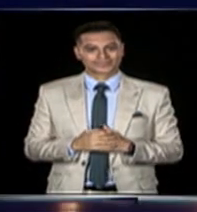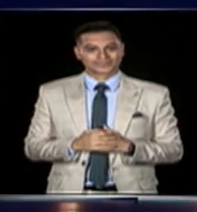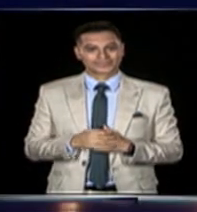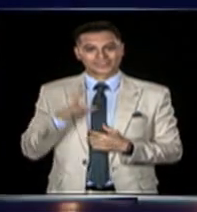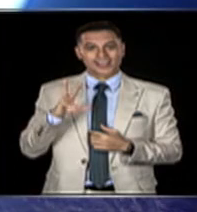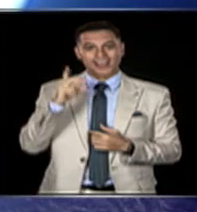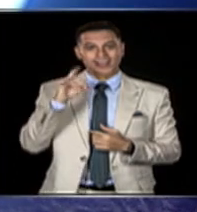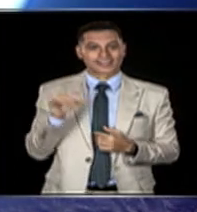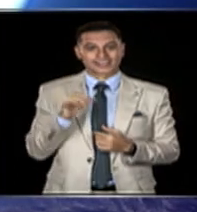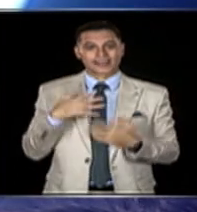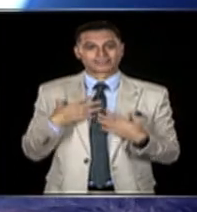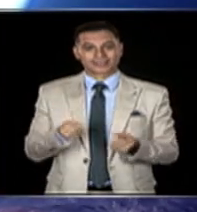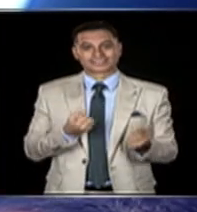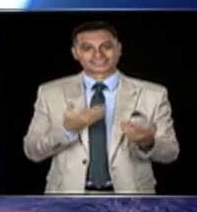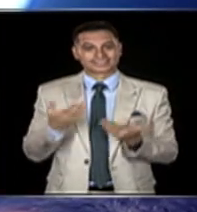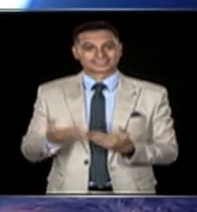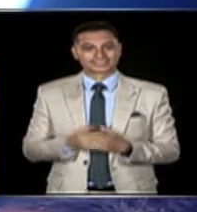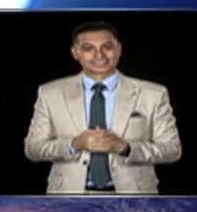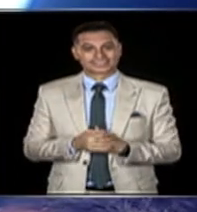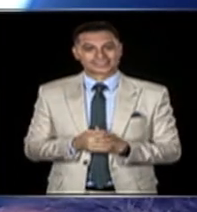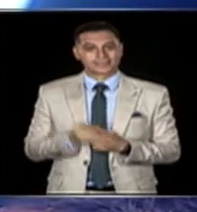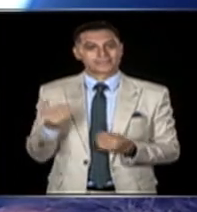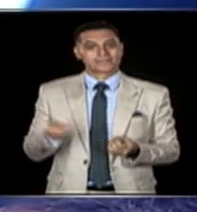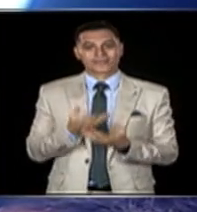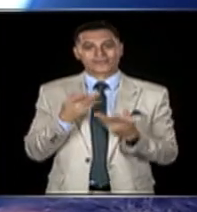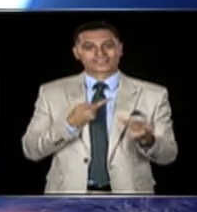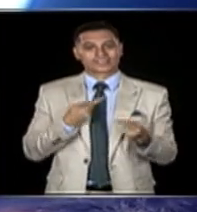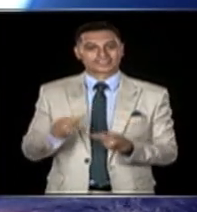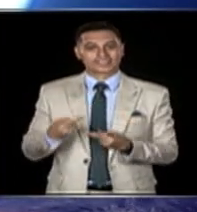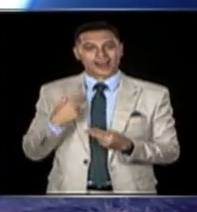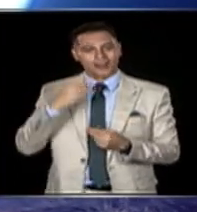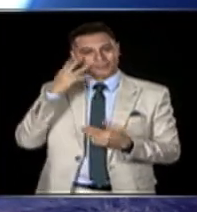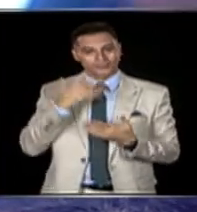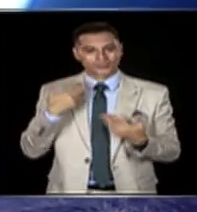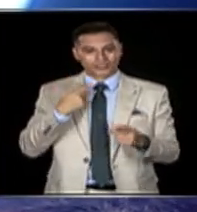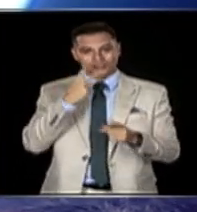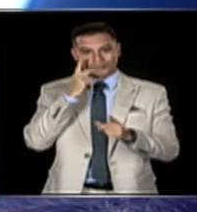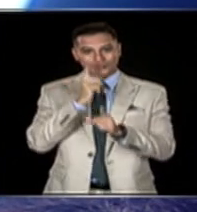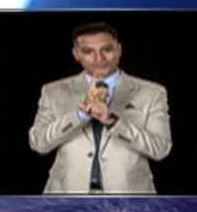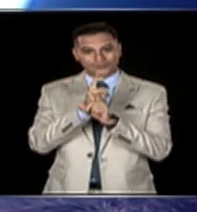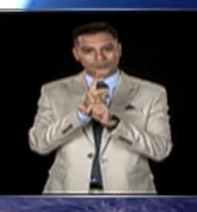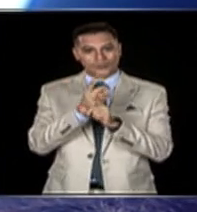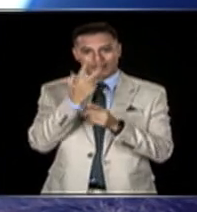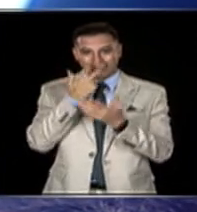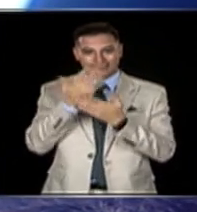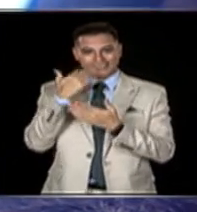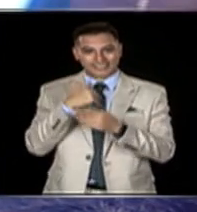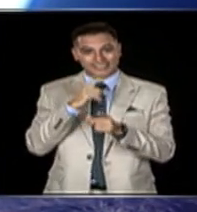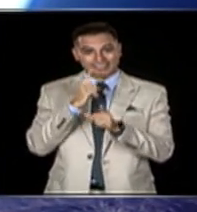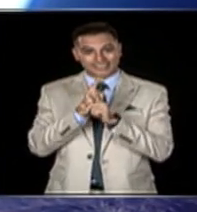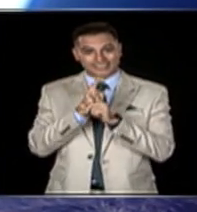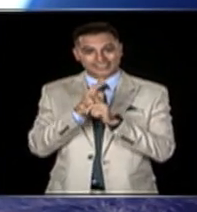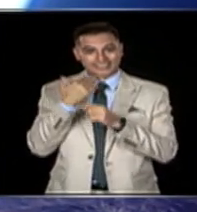هاني حمد لله على السلامه. الله يسلمك، انا سعيد منورنا في الاستوديو. انا سعيد جدا ان شفت حضرتك، وكنت من زمان عايز